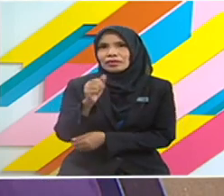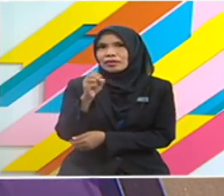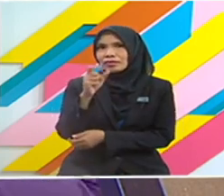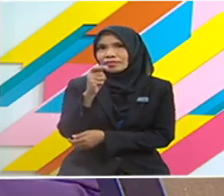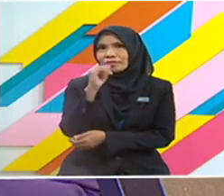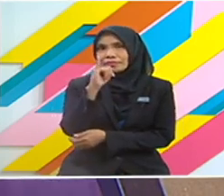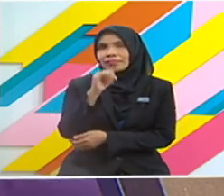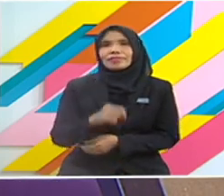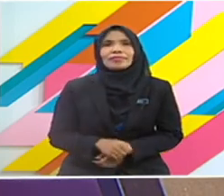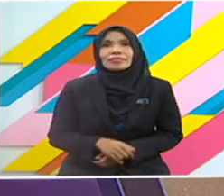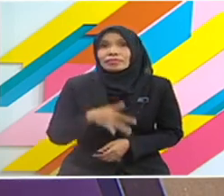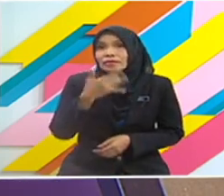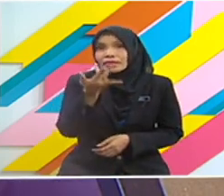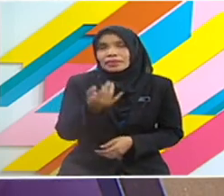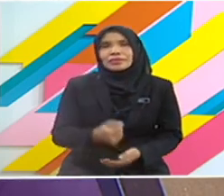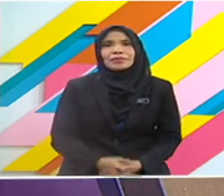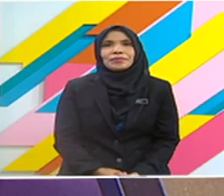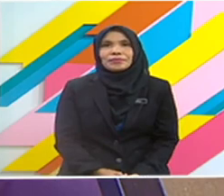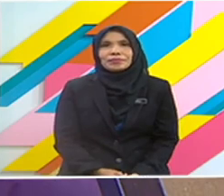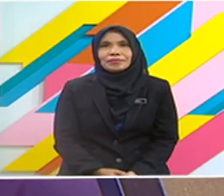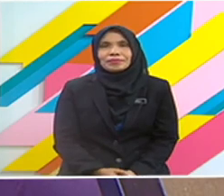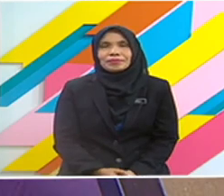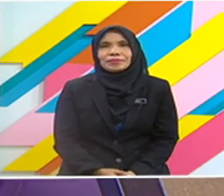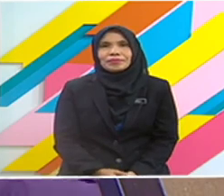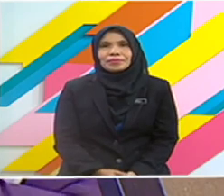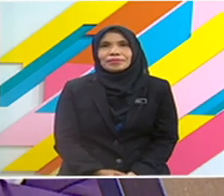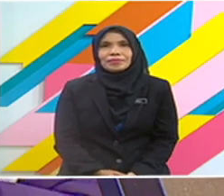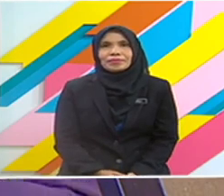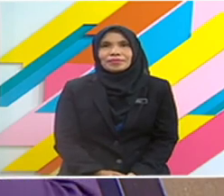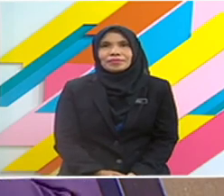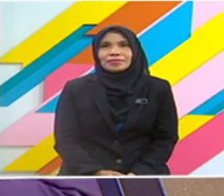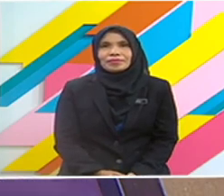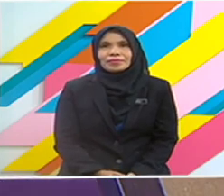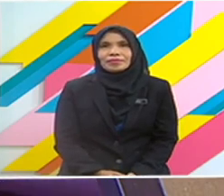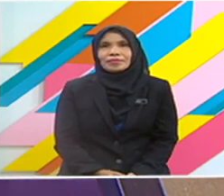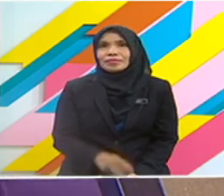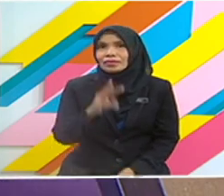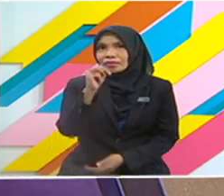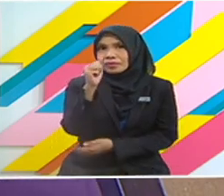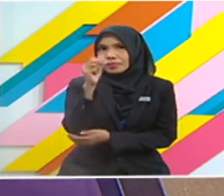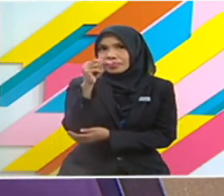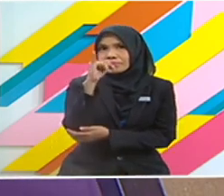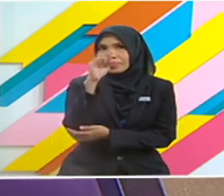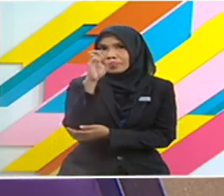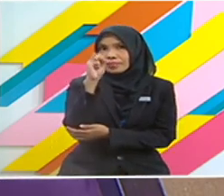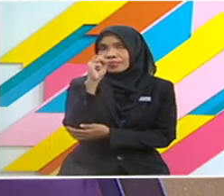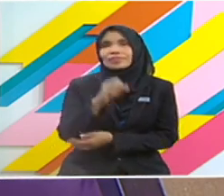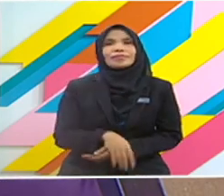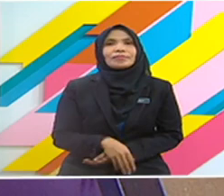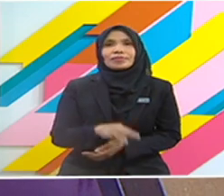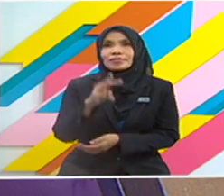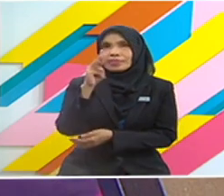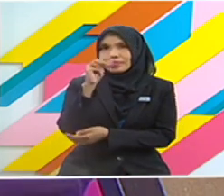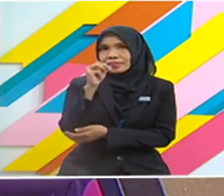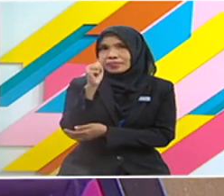yang utama yang peka untuk dirasa oleh lidah. Okey, iaitu manis, masin,